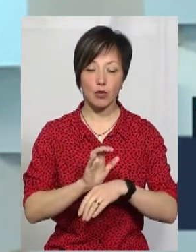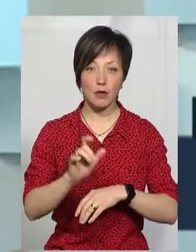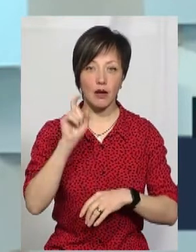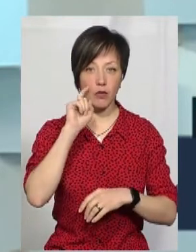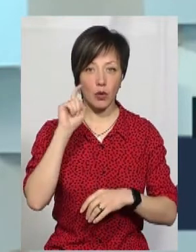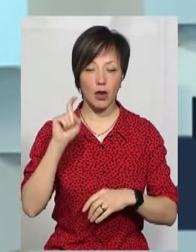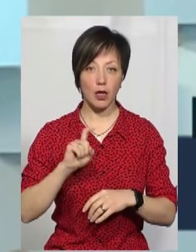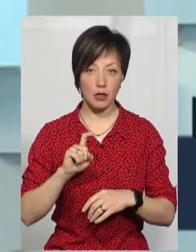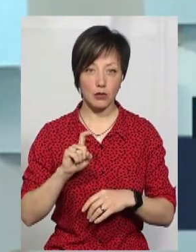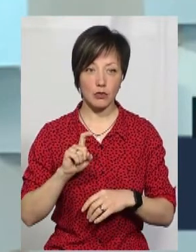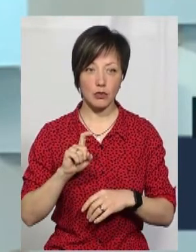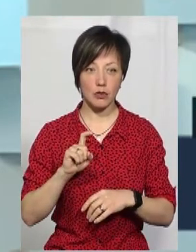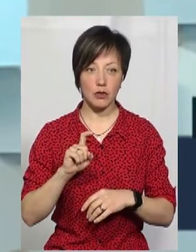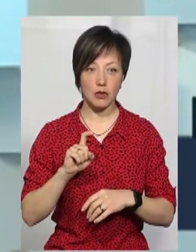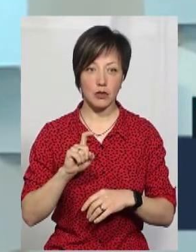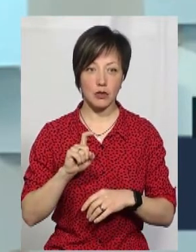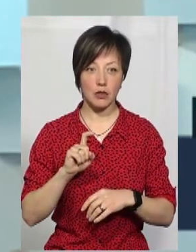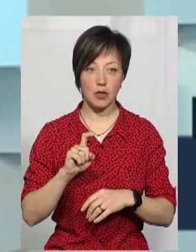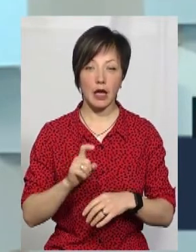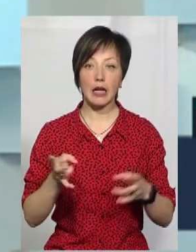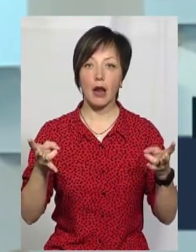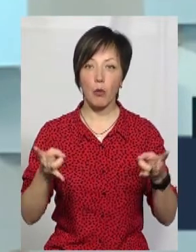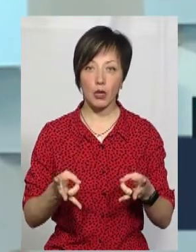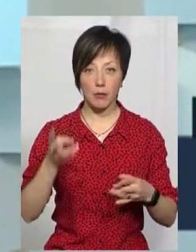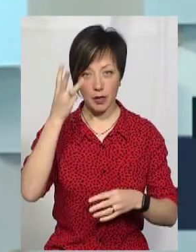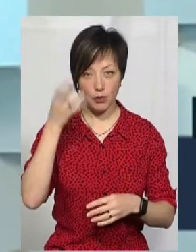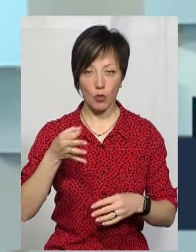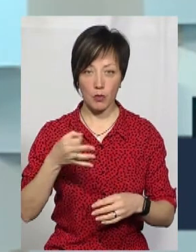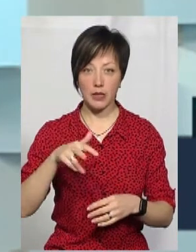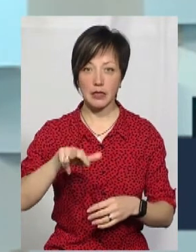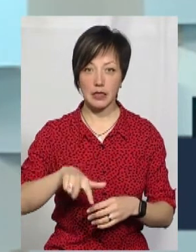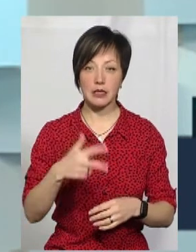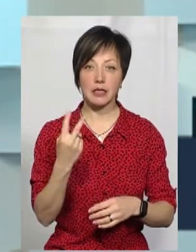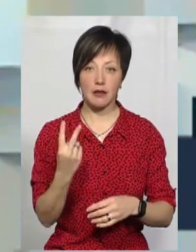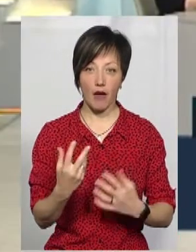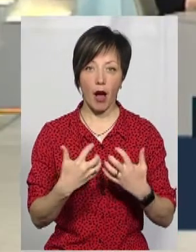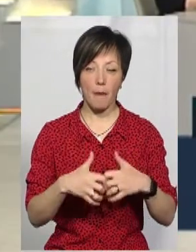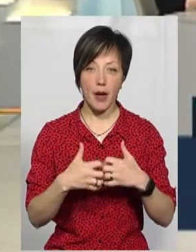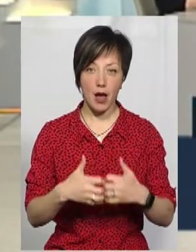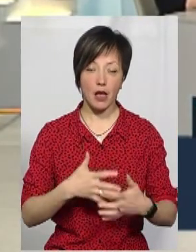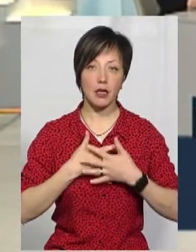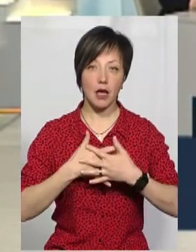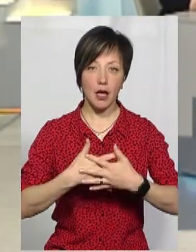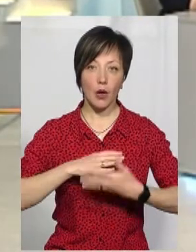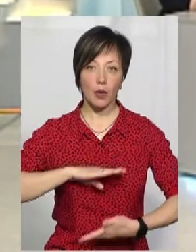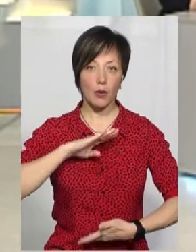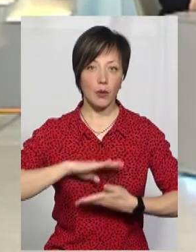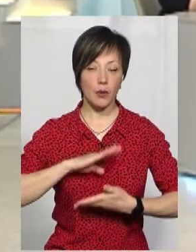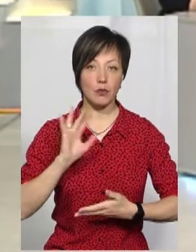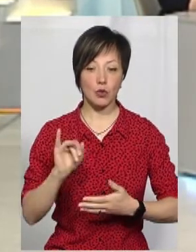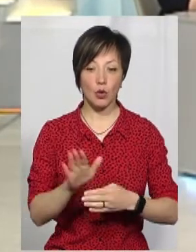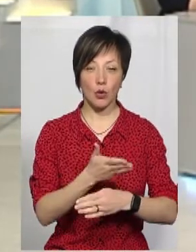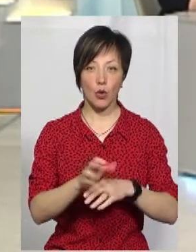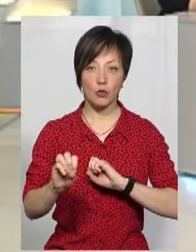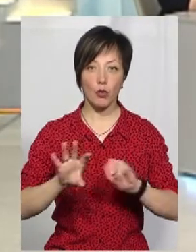Україну і безпосередньо для потреб Хмельницької області 32 апаратів штучної вентиляції легенів, які будуть